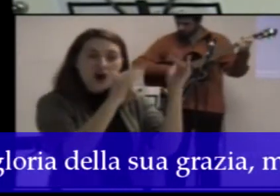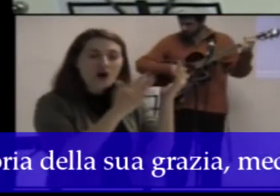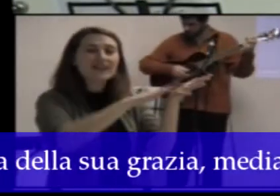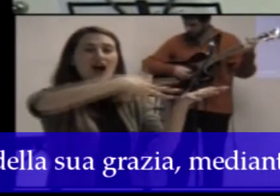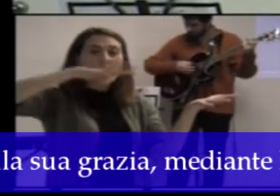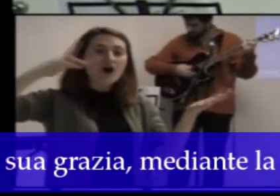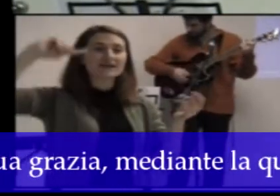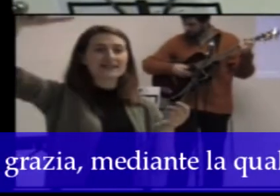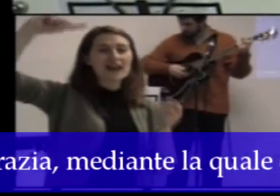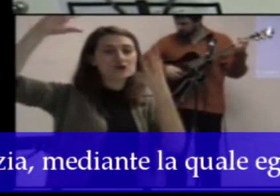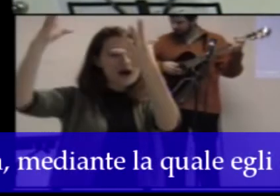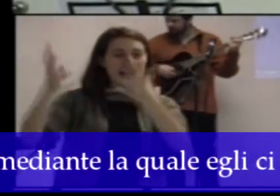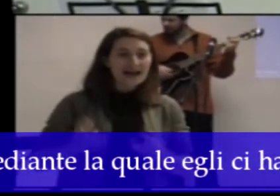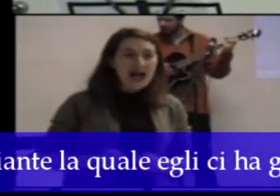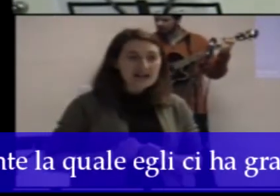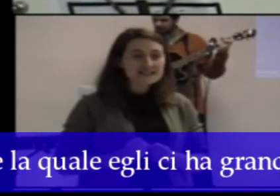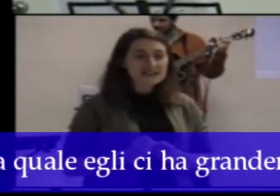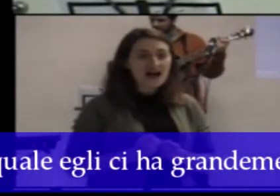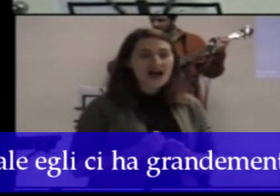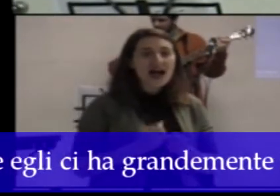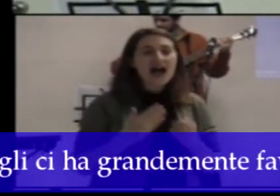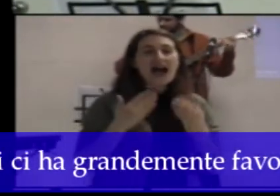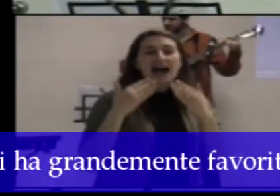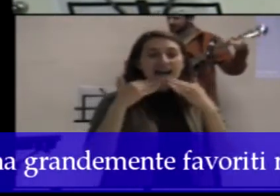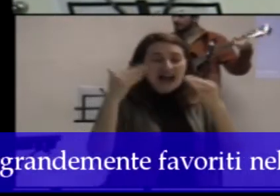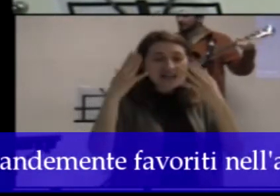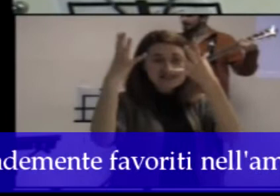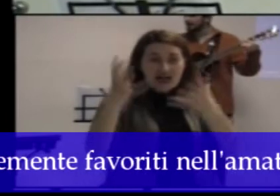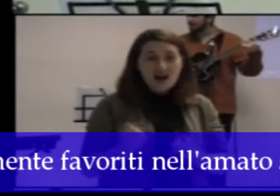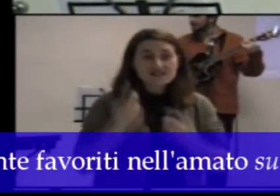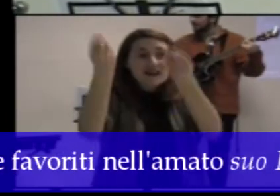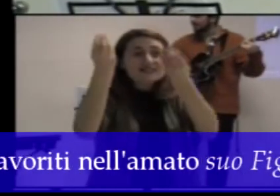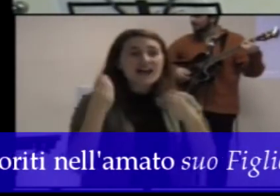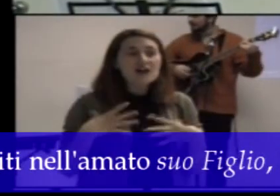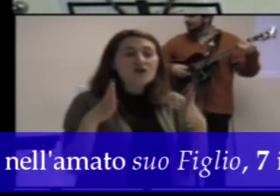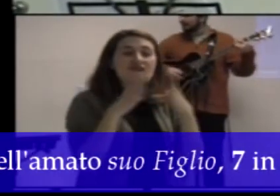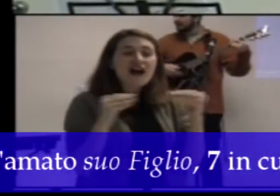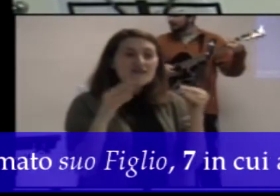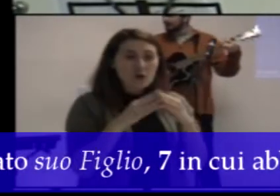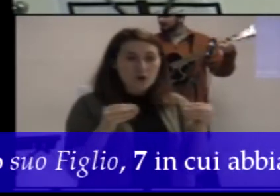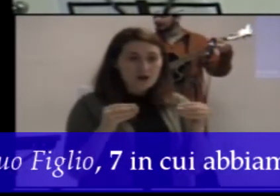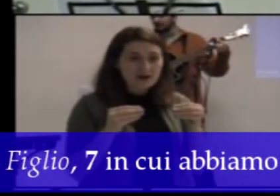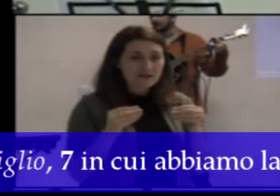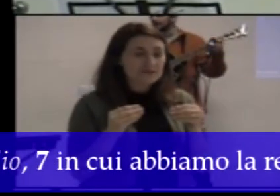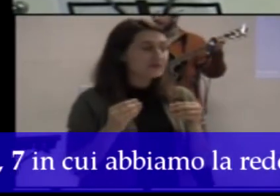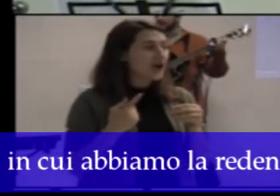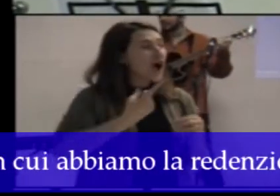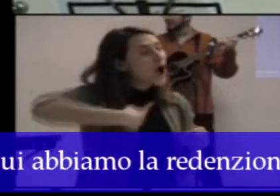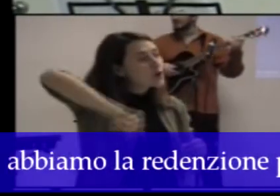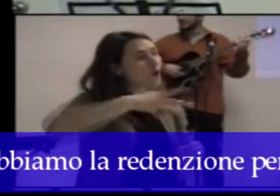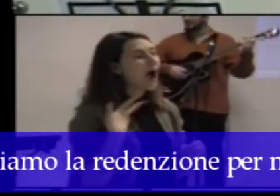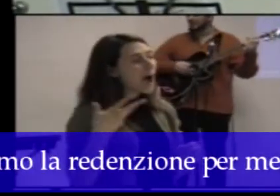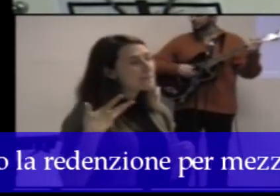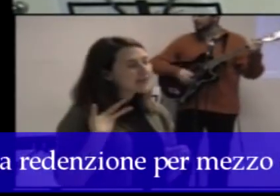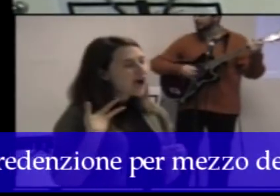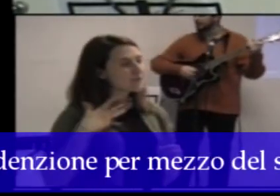della sua grazia, mediante la quale Egli ci ha grandemente favoriti nell'amato suo, in cui abbiamo la